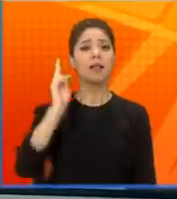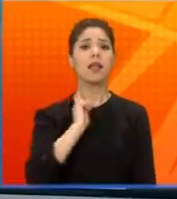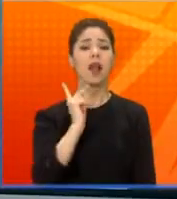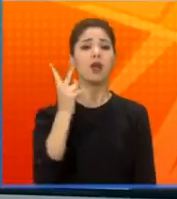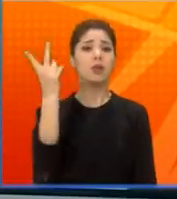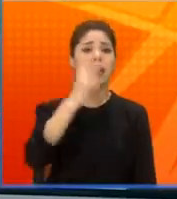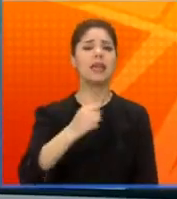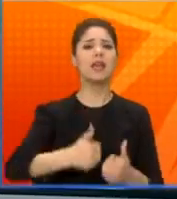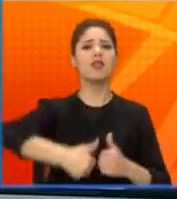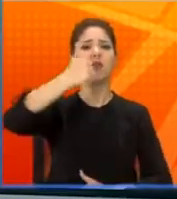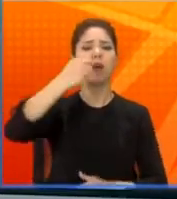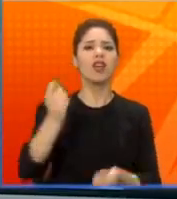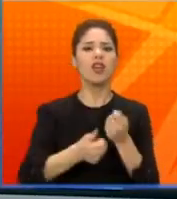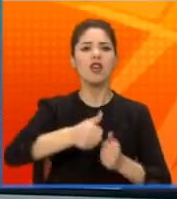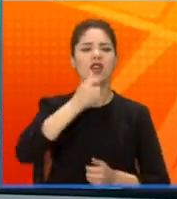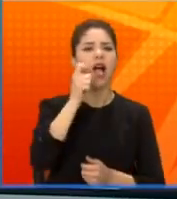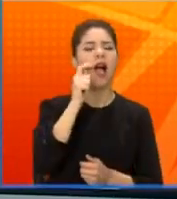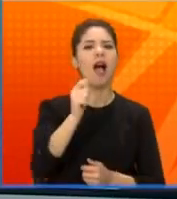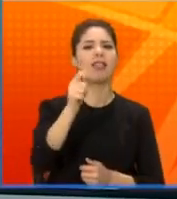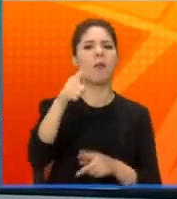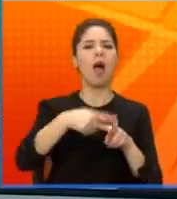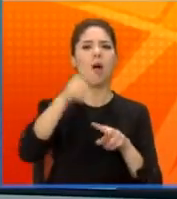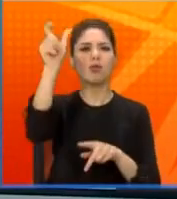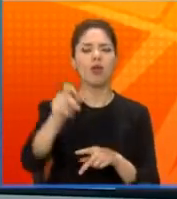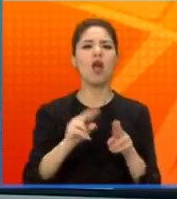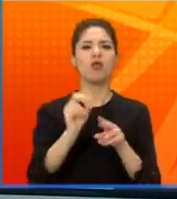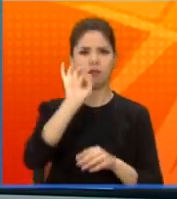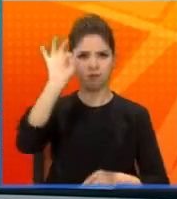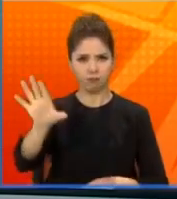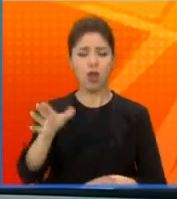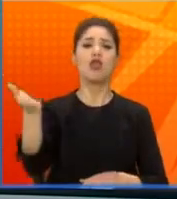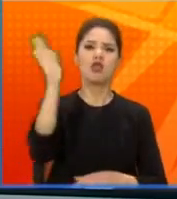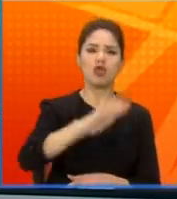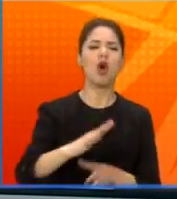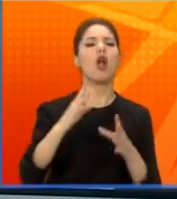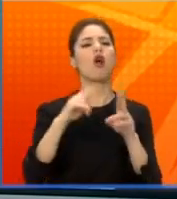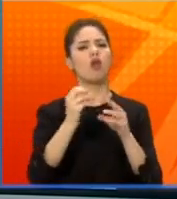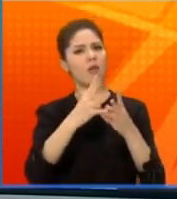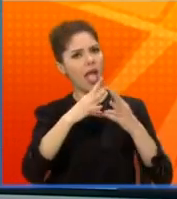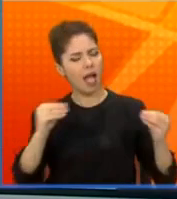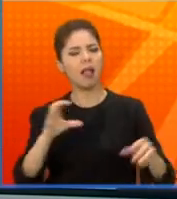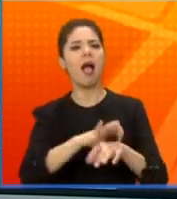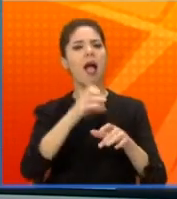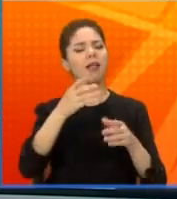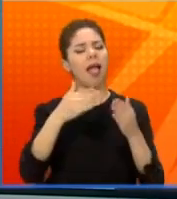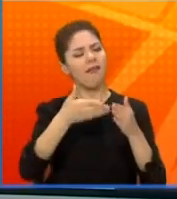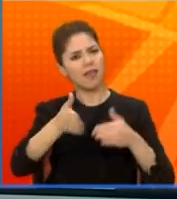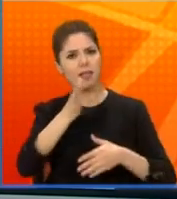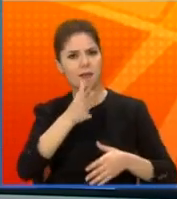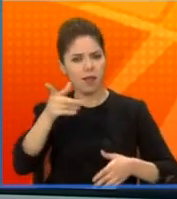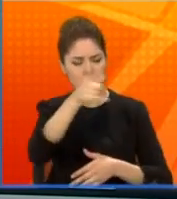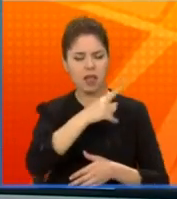Galatasaray Kulübü 2. Başkanı ve iş adamı Abdurrahim Albayrak'ın koronavirüse yakalandığını ama sonra virüsü yenip hastaneden taburcu olduğu